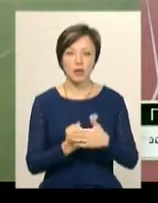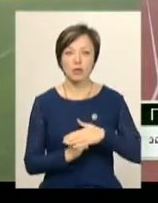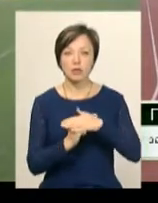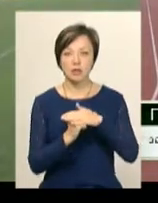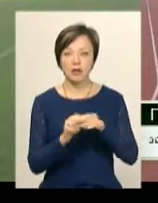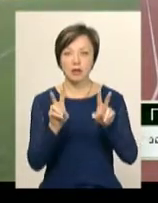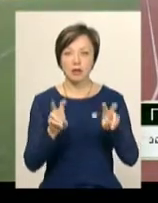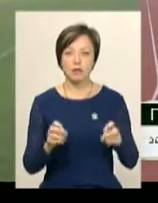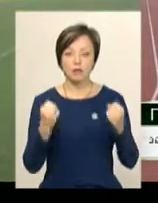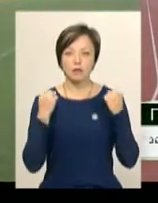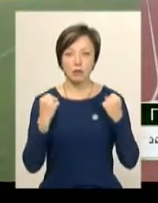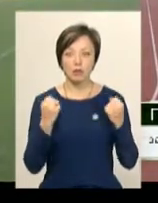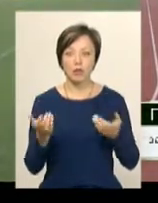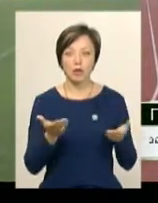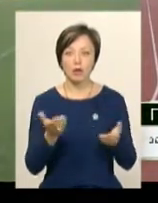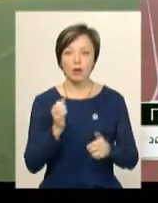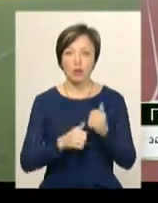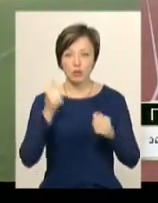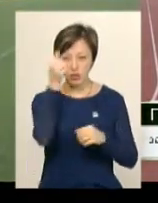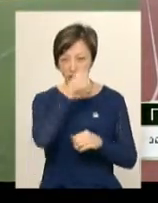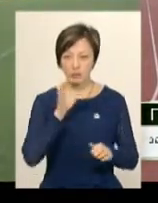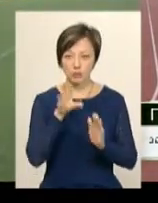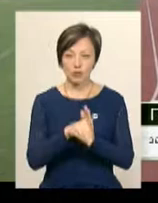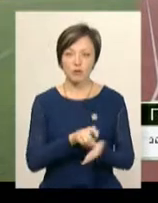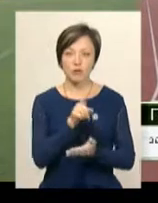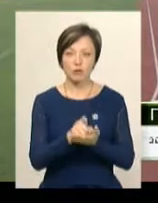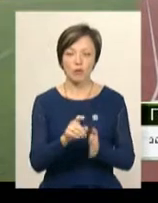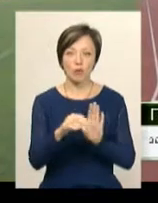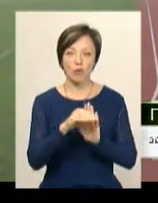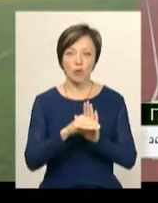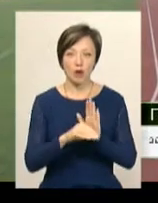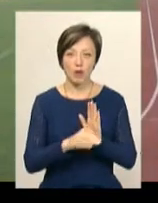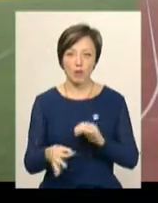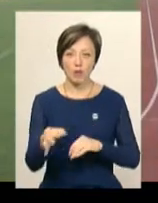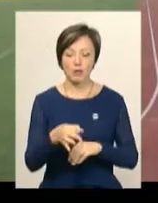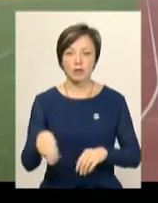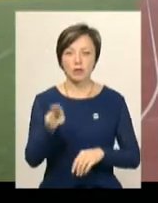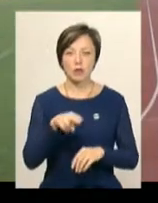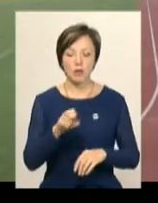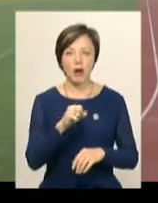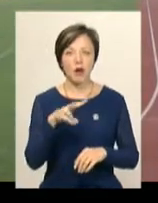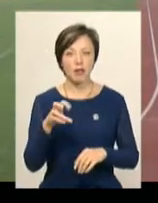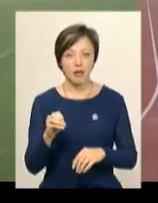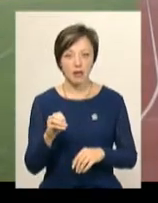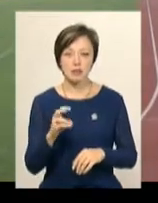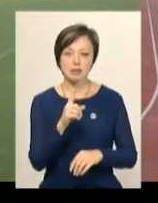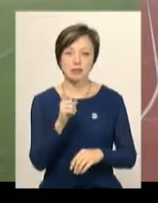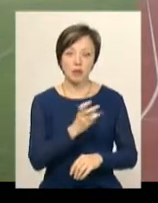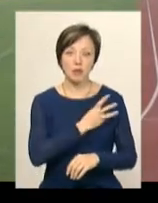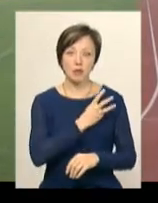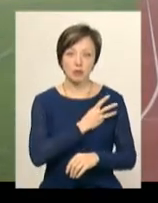видів спорту, які ми кожен рік включаємо в обов'язковому порядку в обласну динаміаду. Але за